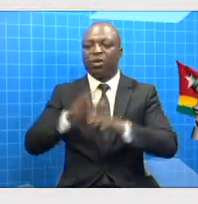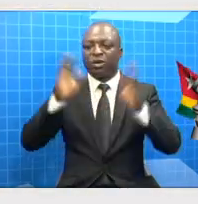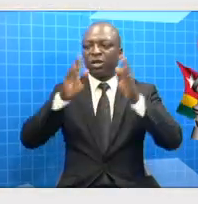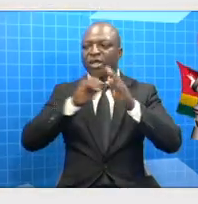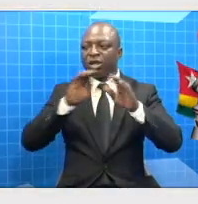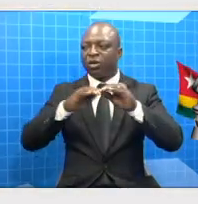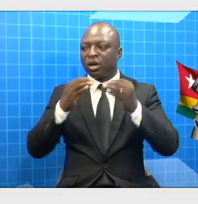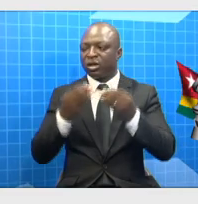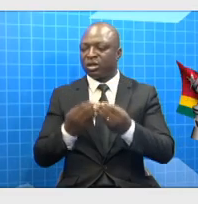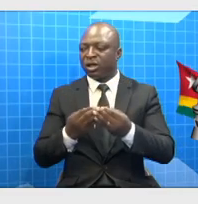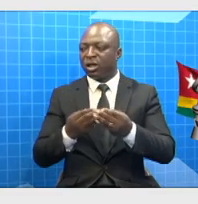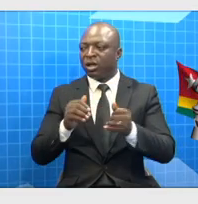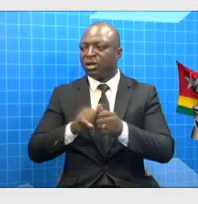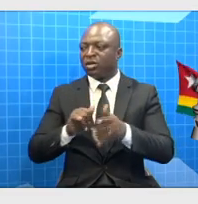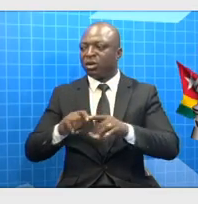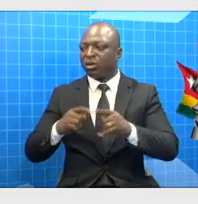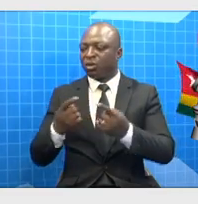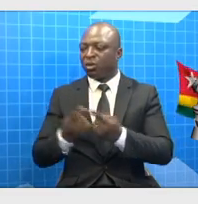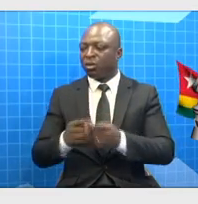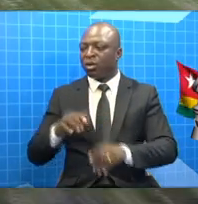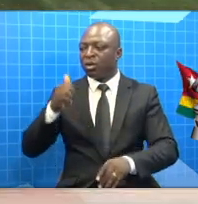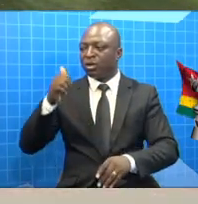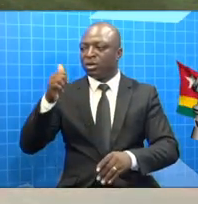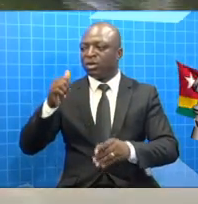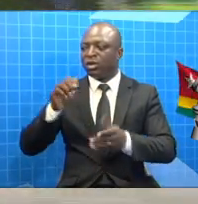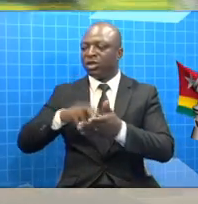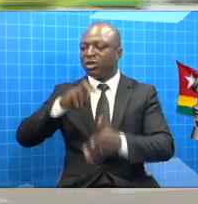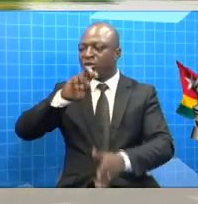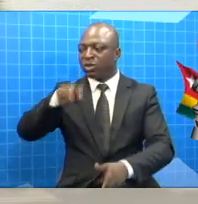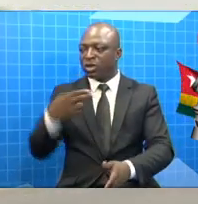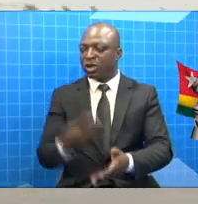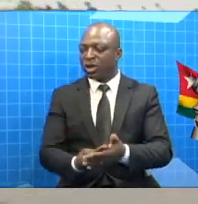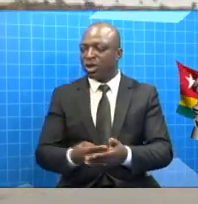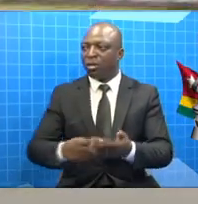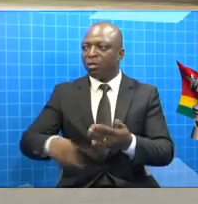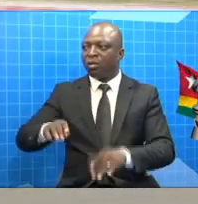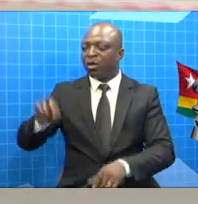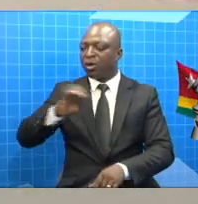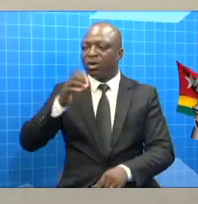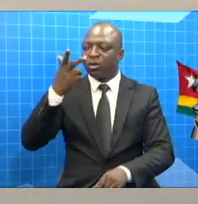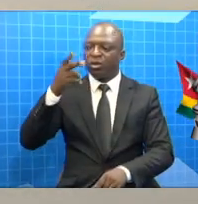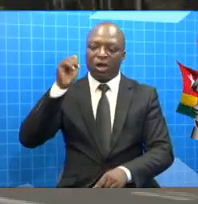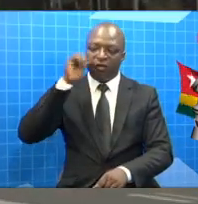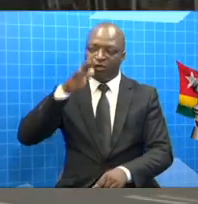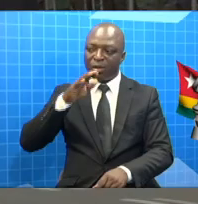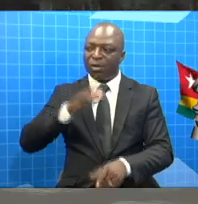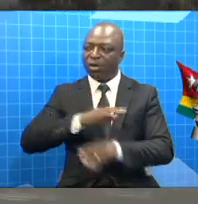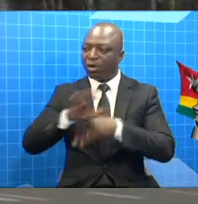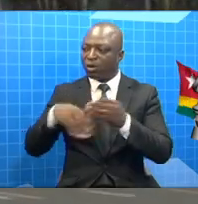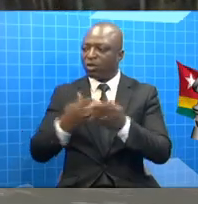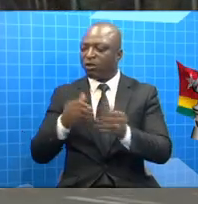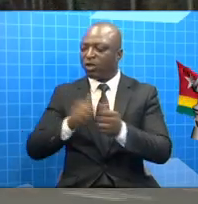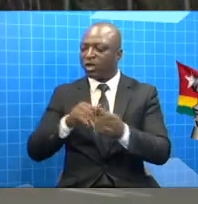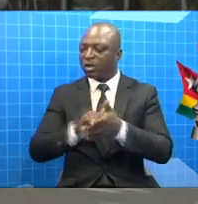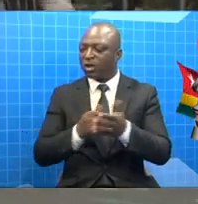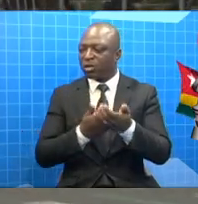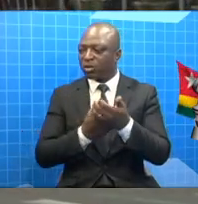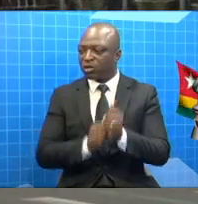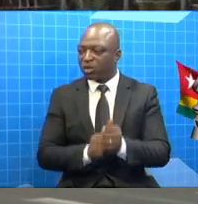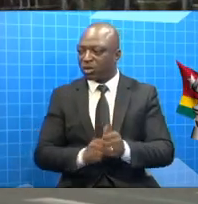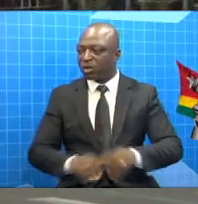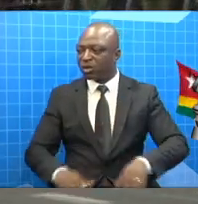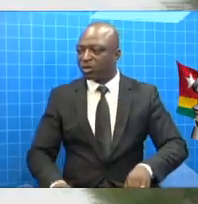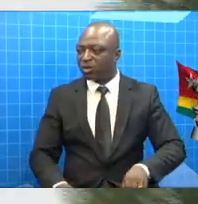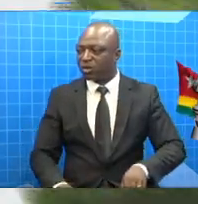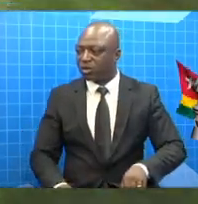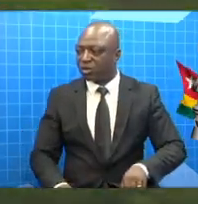Dans la manœuvre, 10 chuteurs. Parmi eux, 3 femmes, tous rompues à l'exercice malgré une météo pas